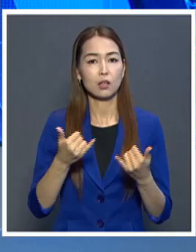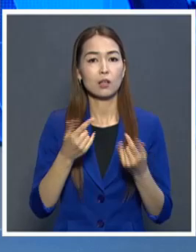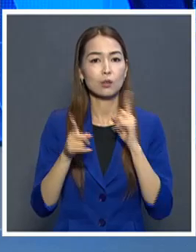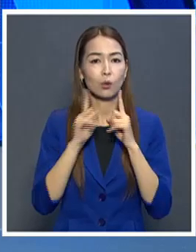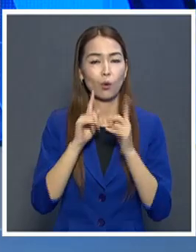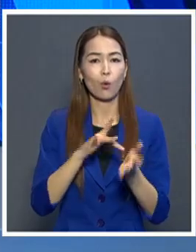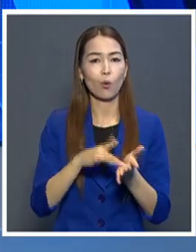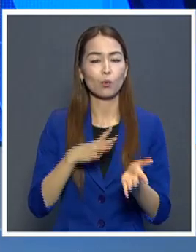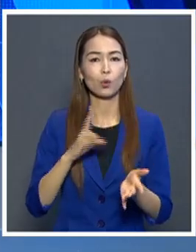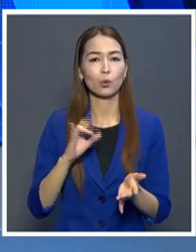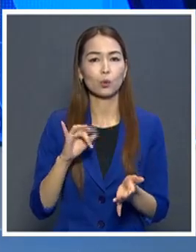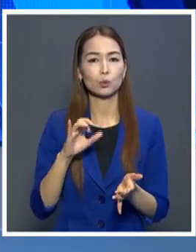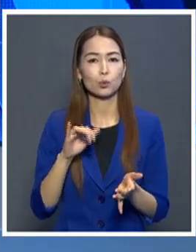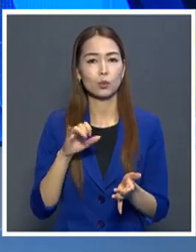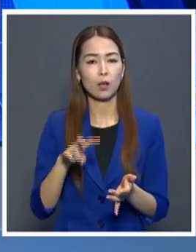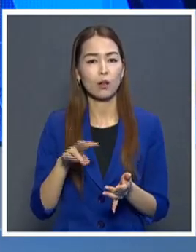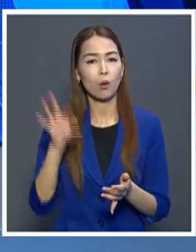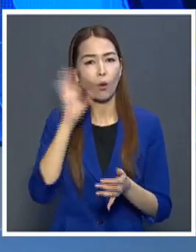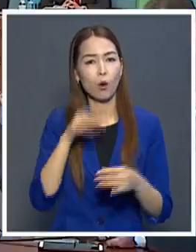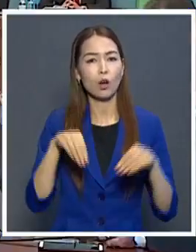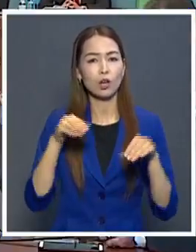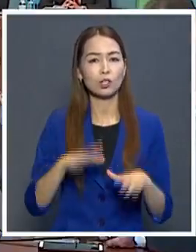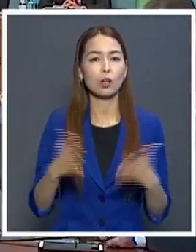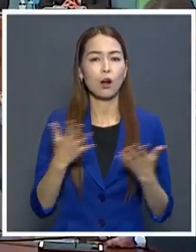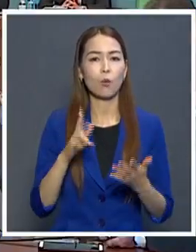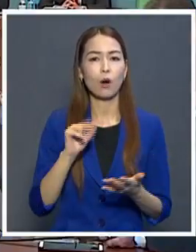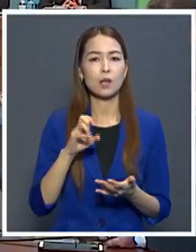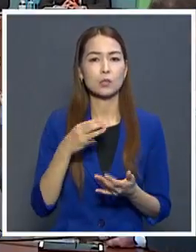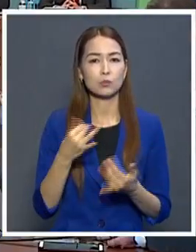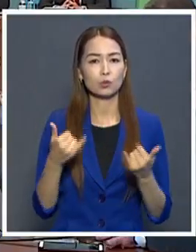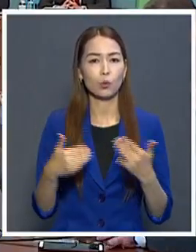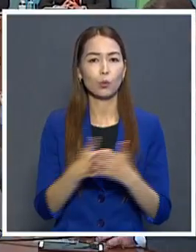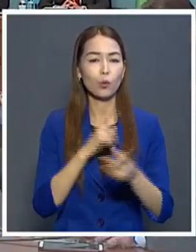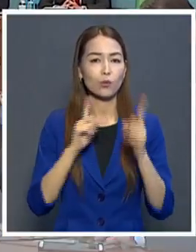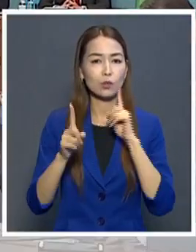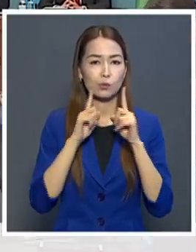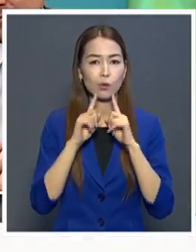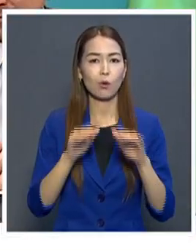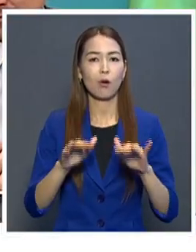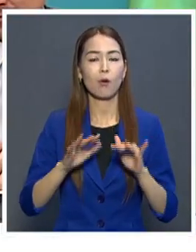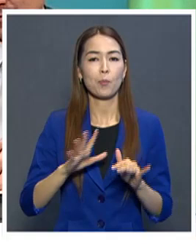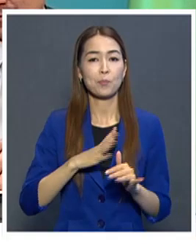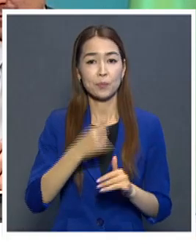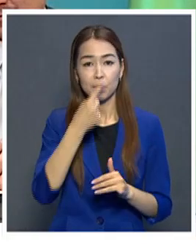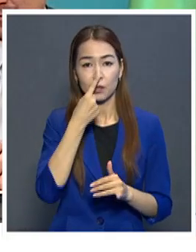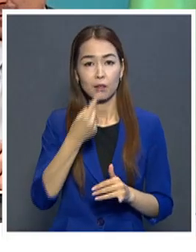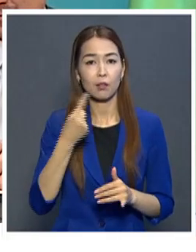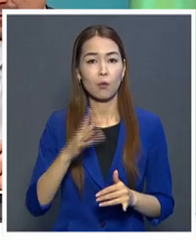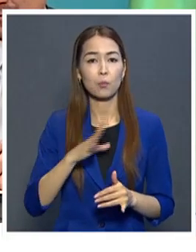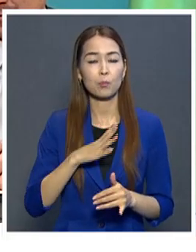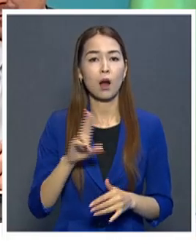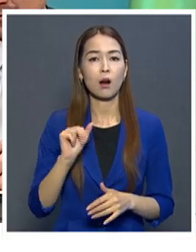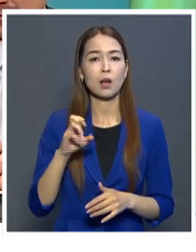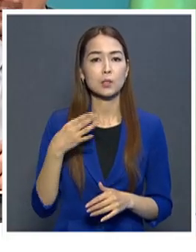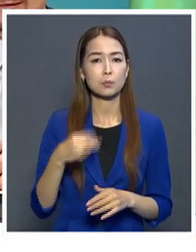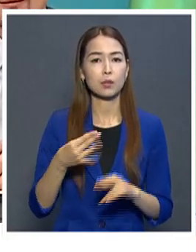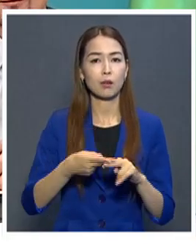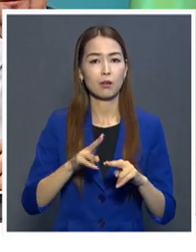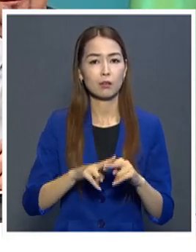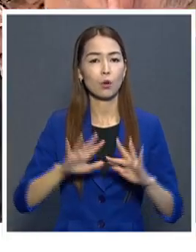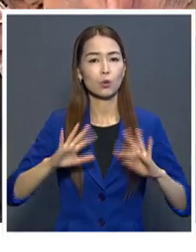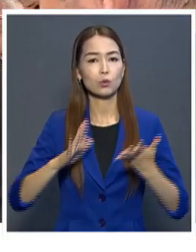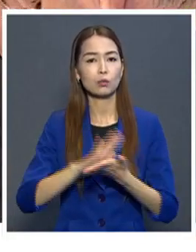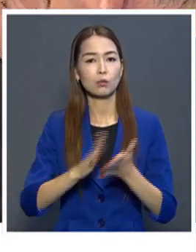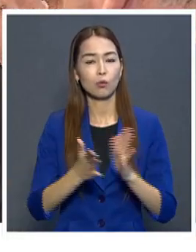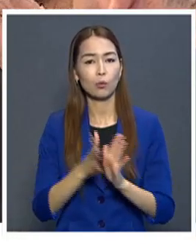мәселелері жөніндегі жоғары деңгейдегі жұмыс тобының екінші отырысы өтті. Жиында Каспий теңізіне қатысты көкейкесті мәселелер жан-жақты